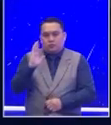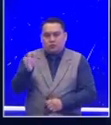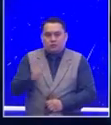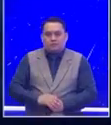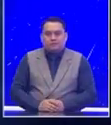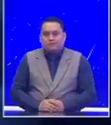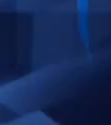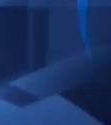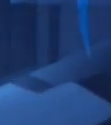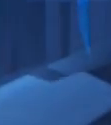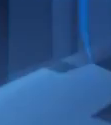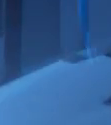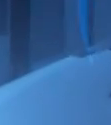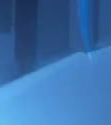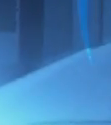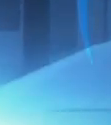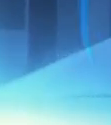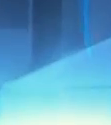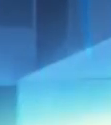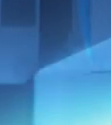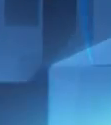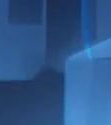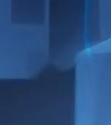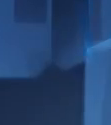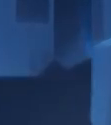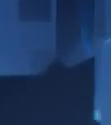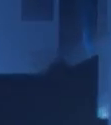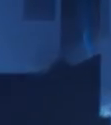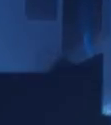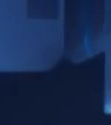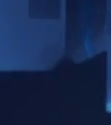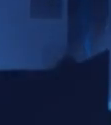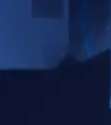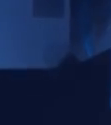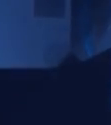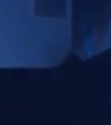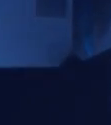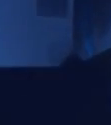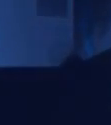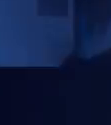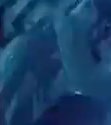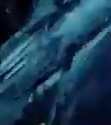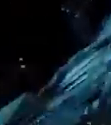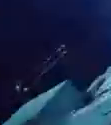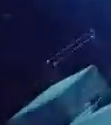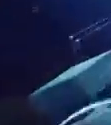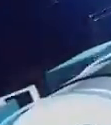Азат Жумаханов, телекомпания ЖТСУ, при поддержке службы центральной коммуникации при президенте Республики Казахстан.